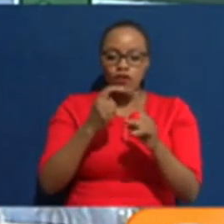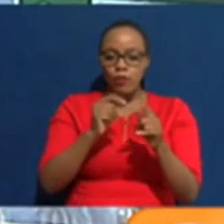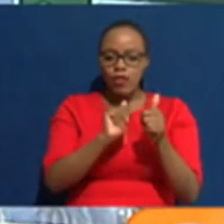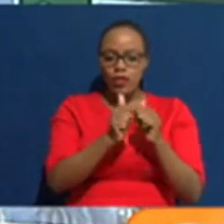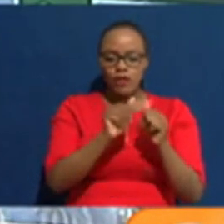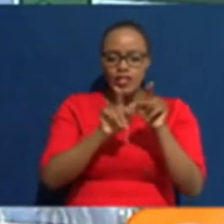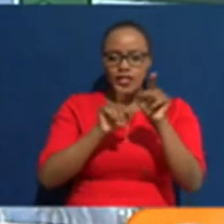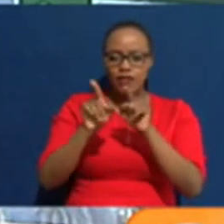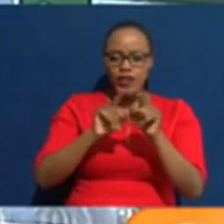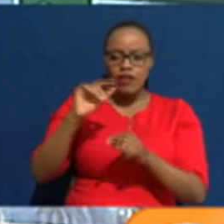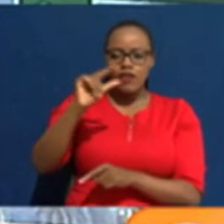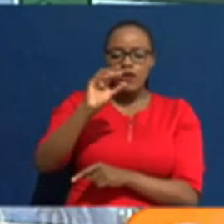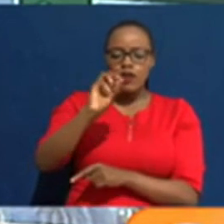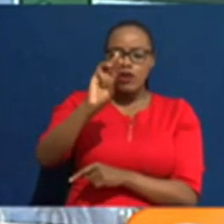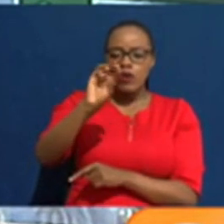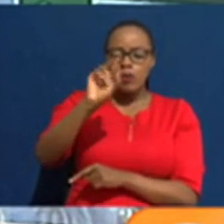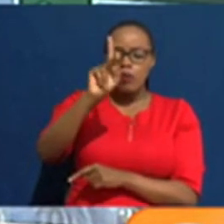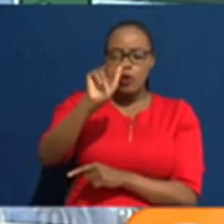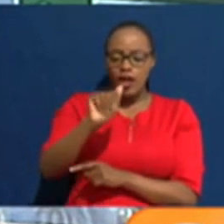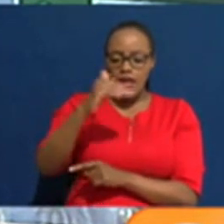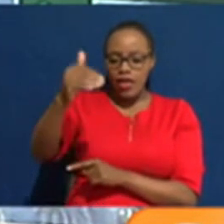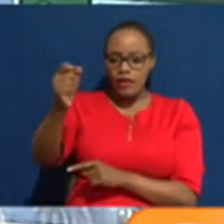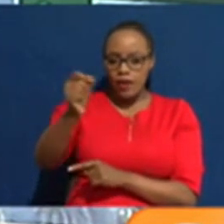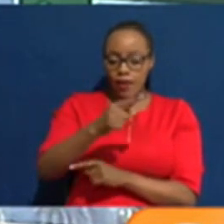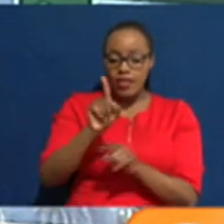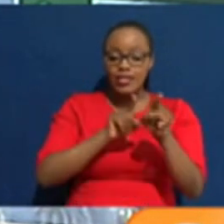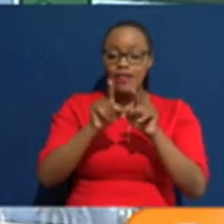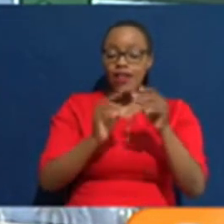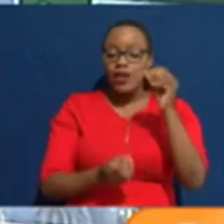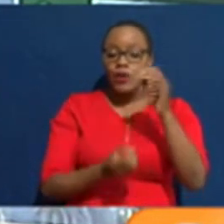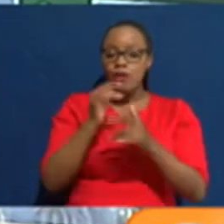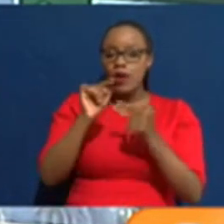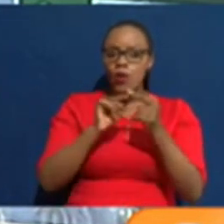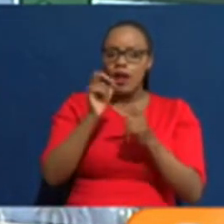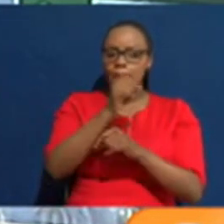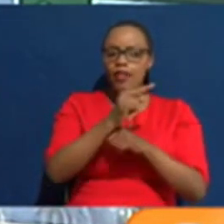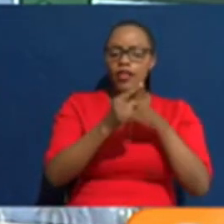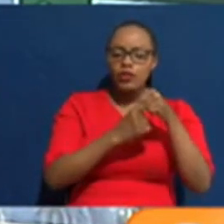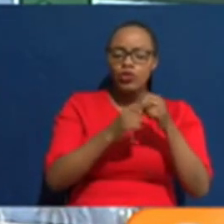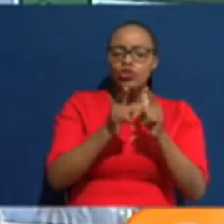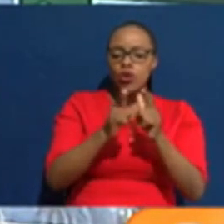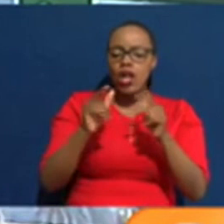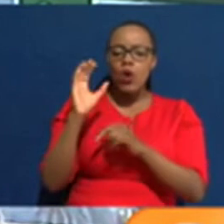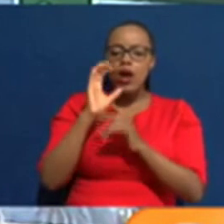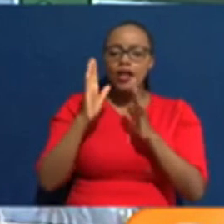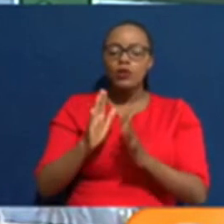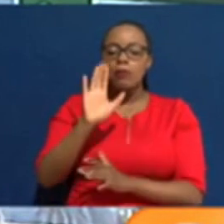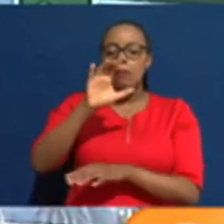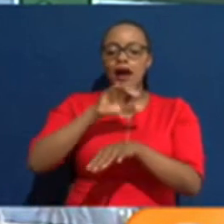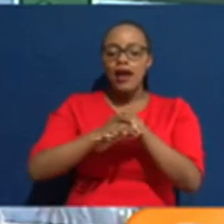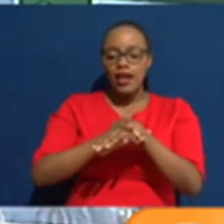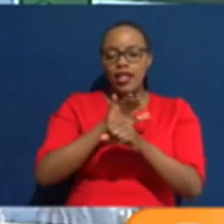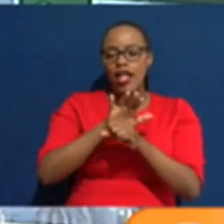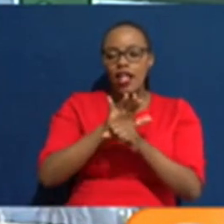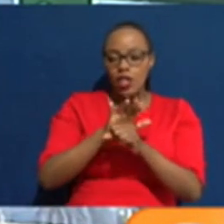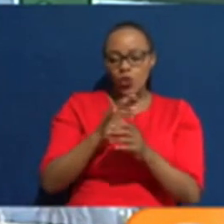shindano la Safaricom Gomoka Go Monthly. Safaricom ilizindua shindano hilo mwezi Juni ili kuwezesha wateja wake kupata data